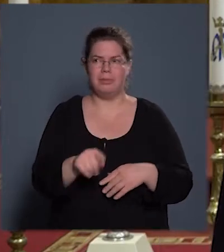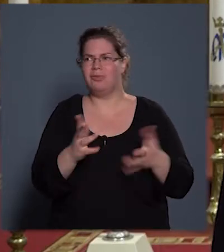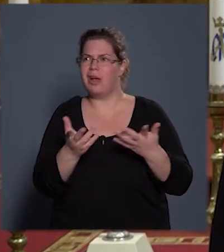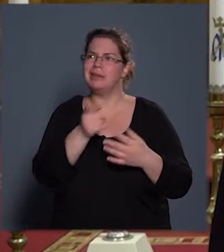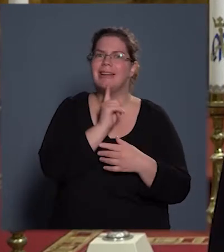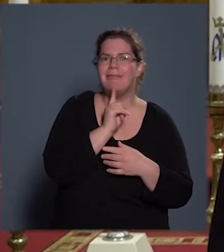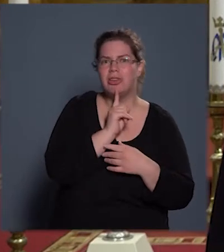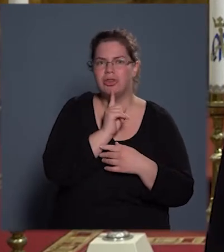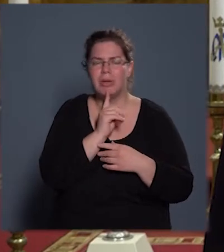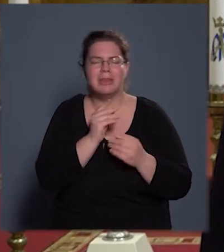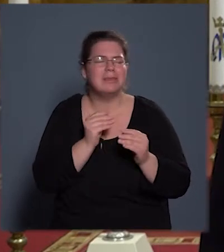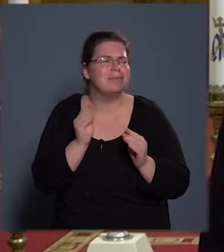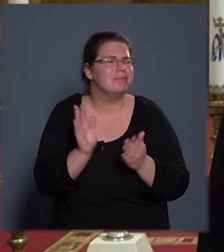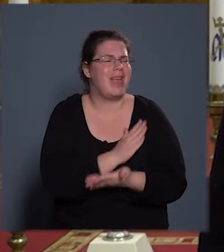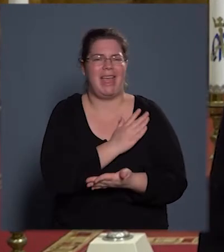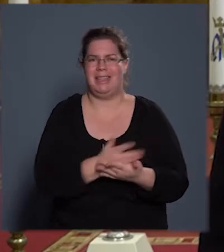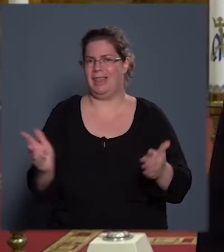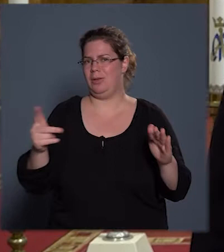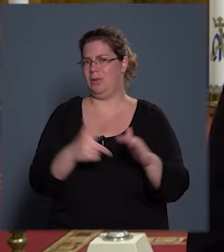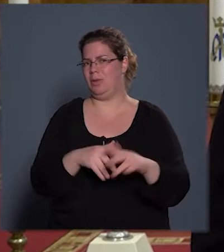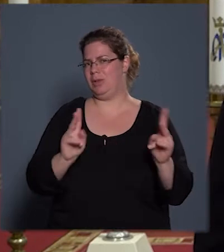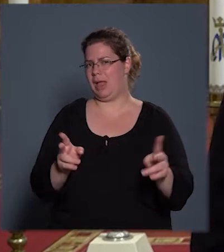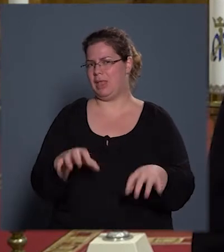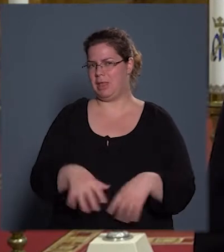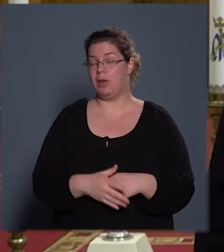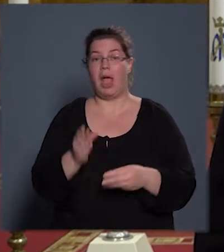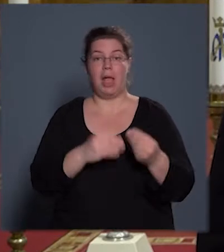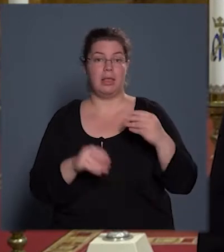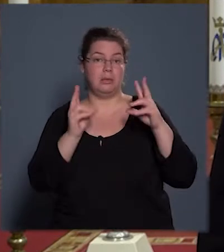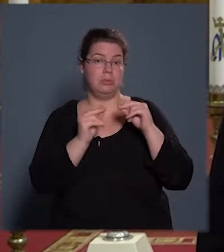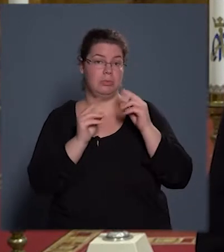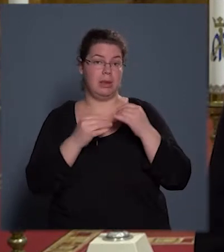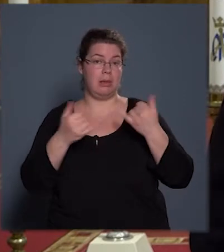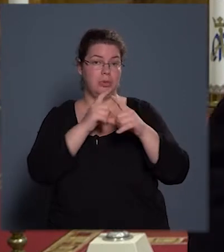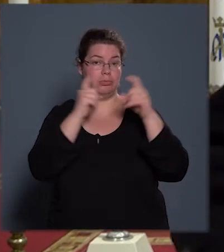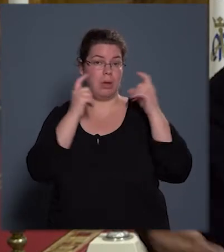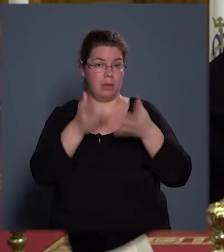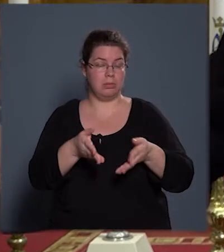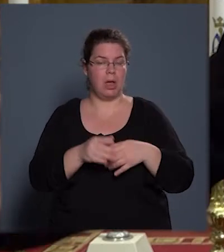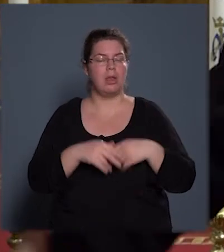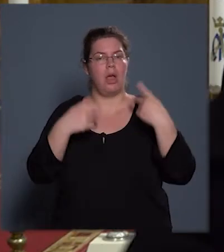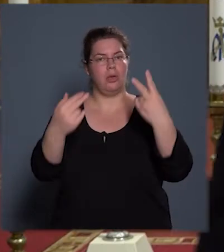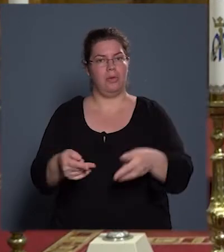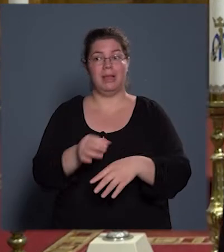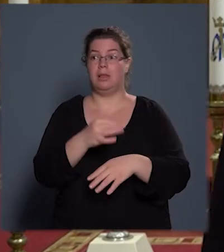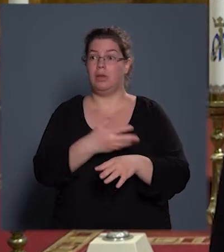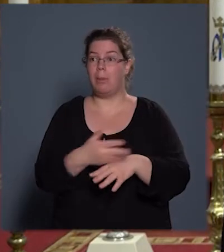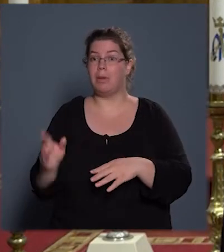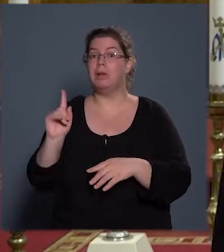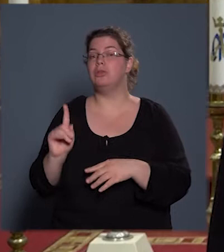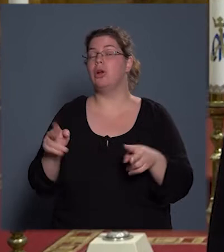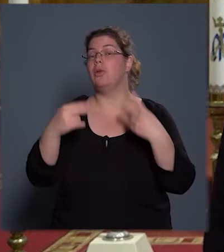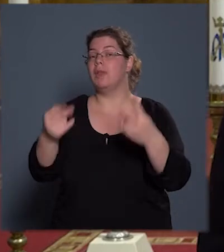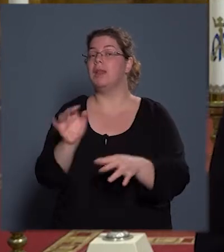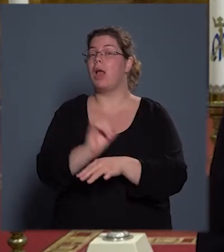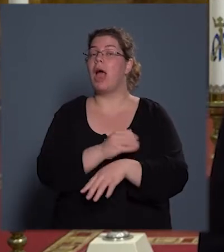kevesebb? Annyira primitív, egyszerű dolgot kell tennünk. Ezért is beszélek most maszkban. A következő napokban is, bizony a következő hetekben is